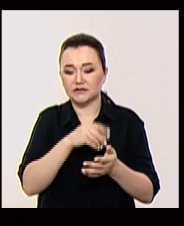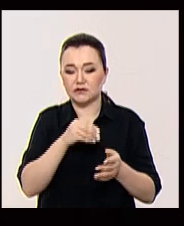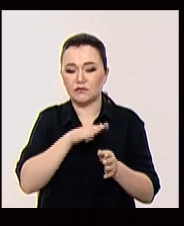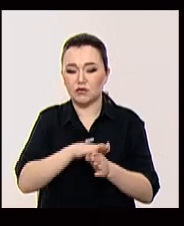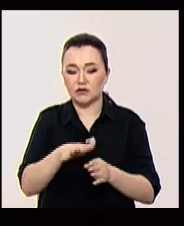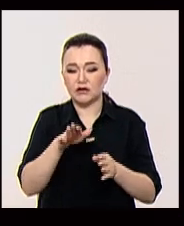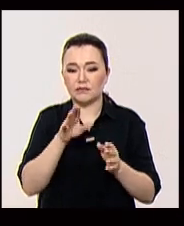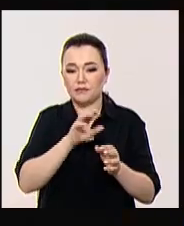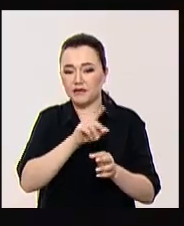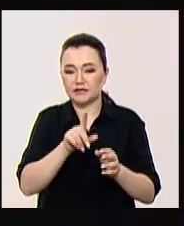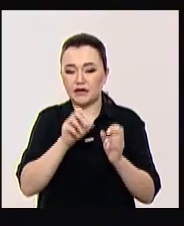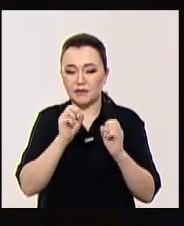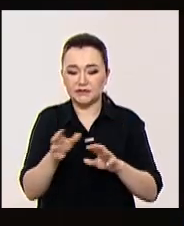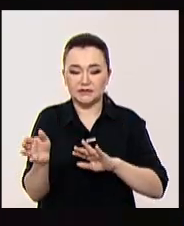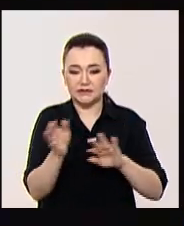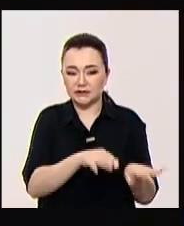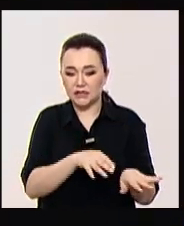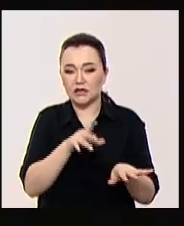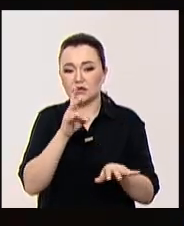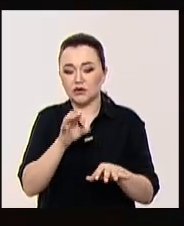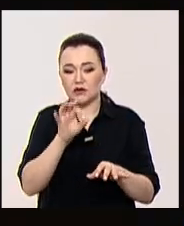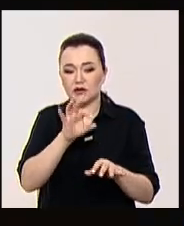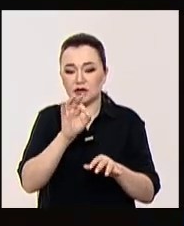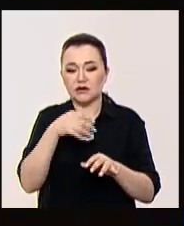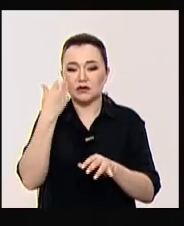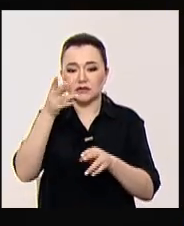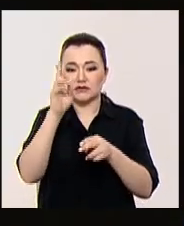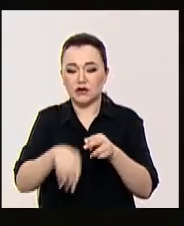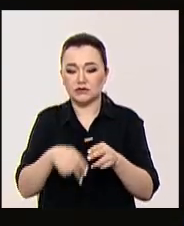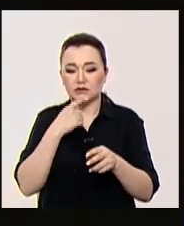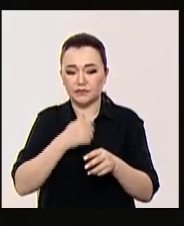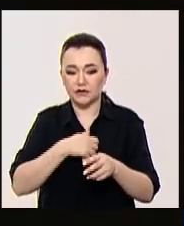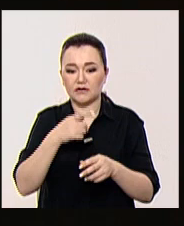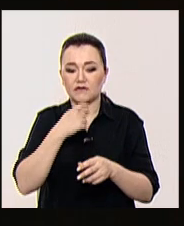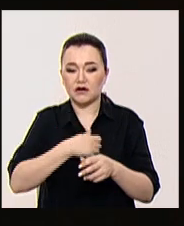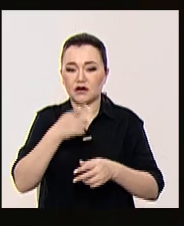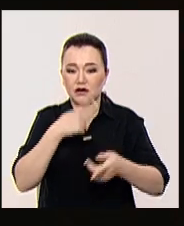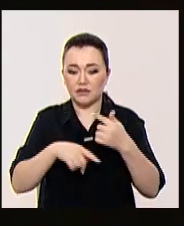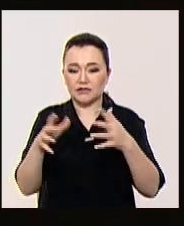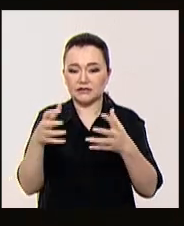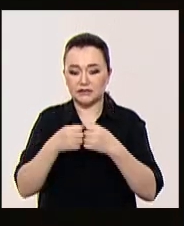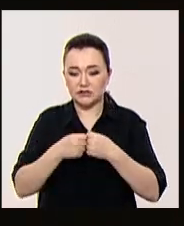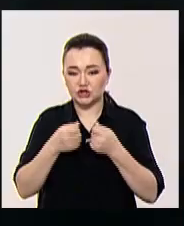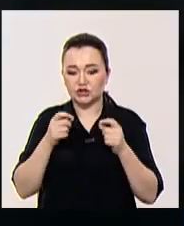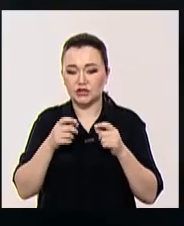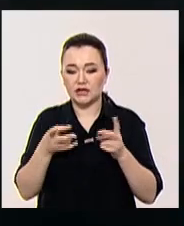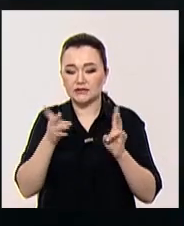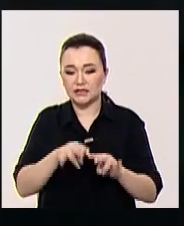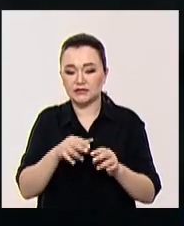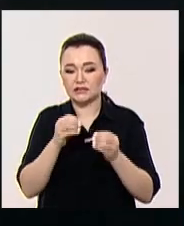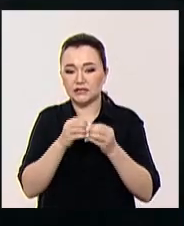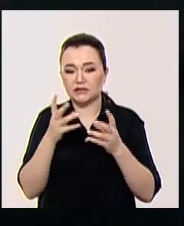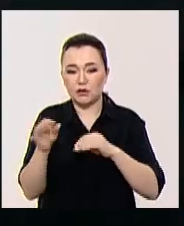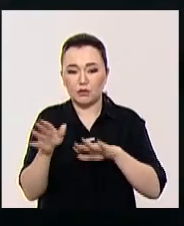қауіпсіз аймаққа көшірілген. Кейін қазан айында борышын өтеу мерзімі аяқталған жауынгерді әскерилер тергеуге алып қалды дейді анасы. Бірақ арада 10